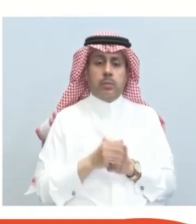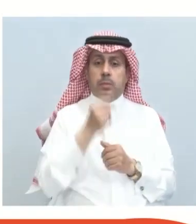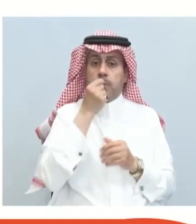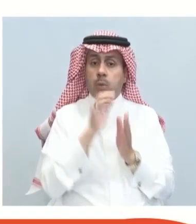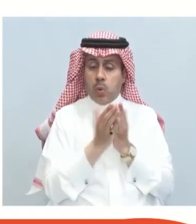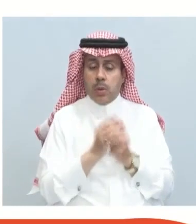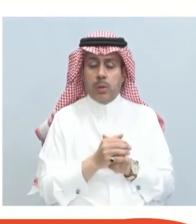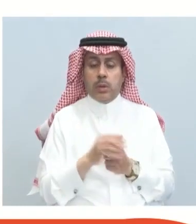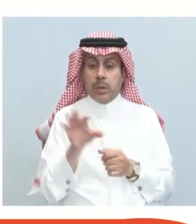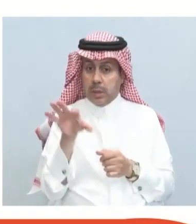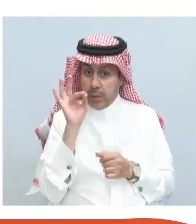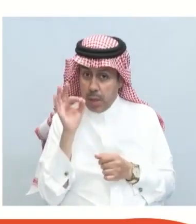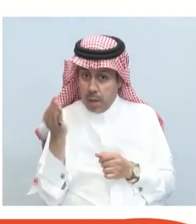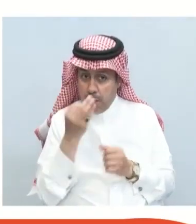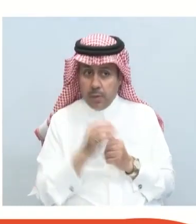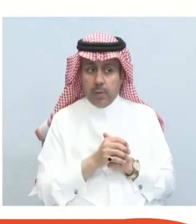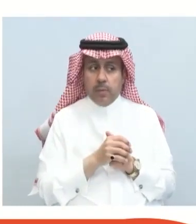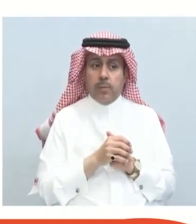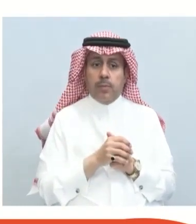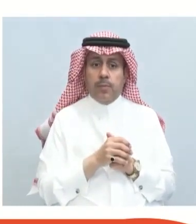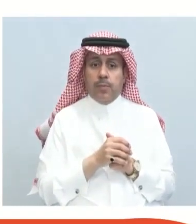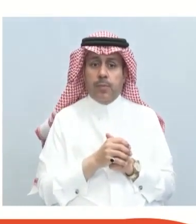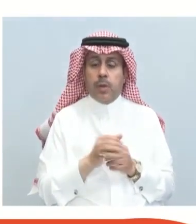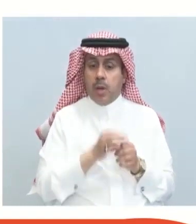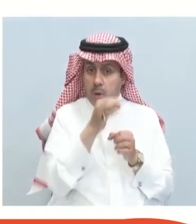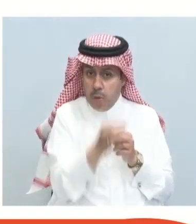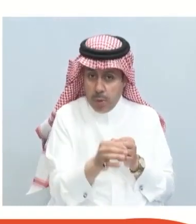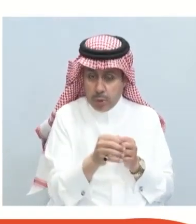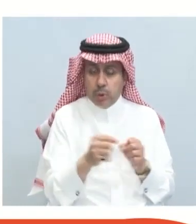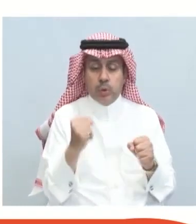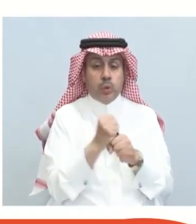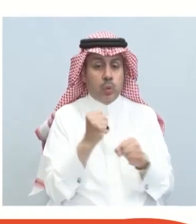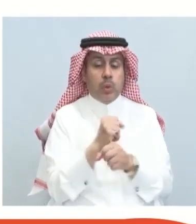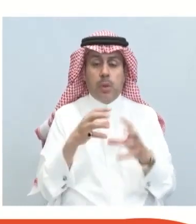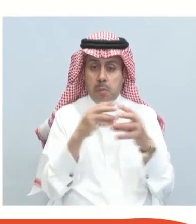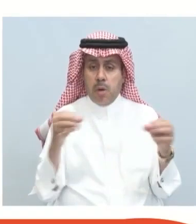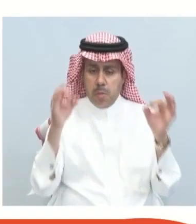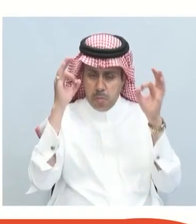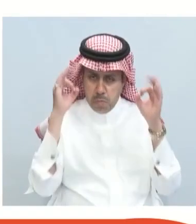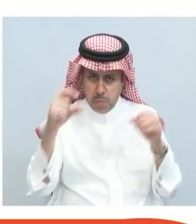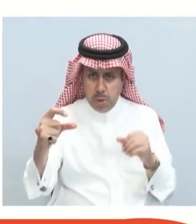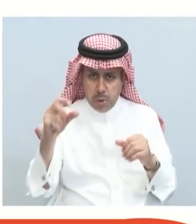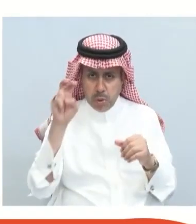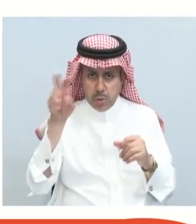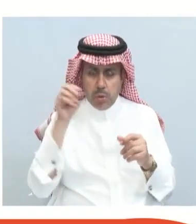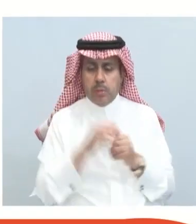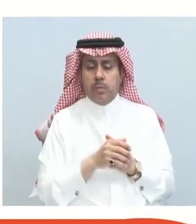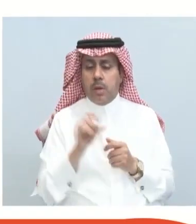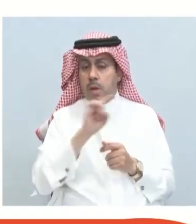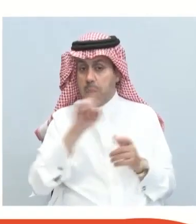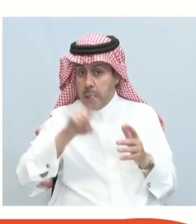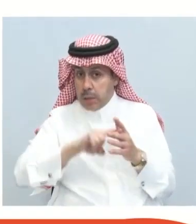يتان في اختيار الفاظه ويضعها الموضع الذي تؤدي فيه معناها بدقه بحيث لا يصلح فيه